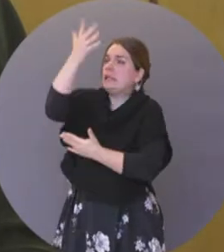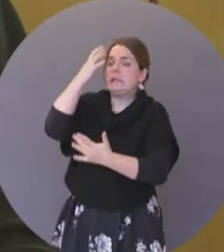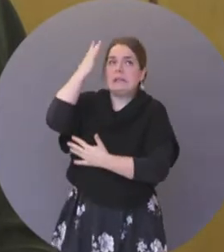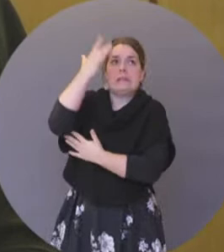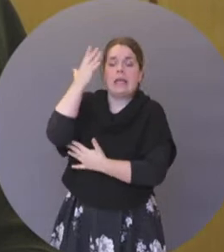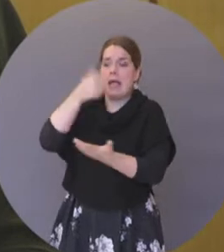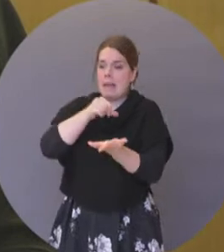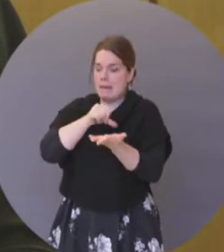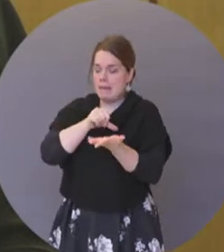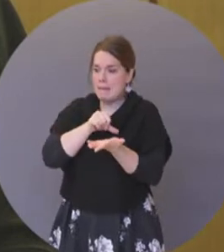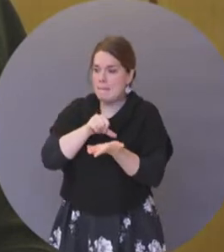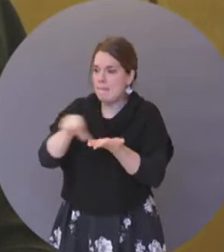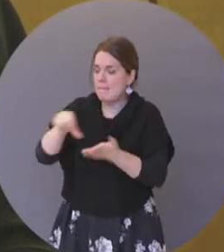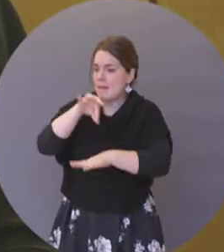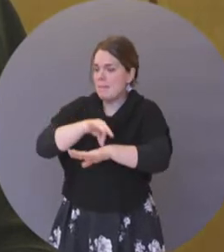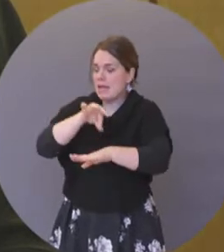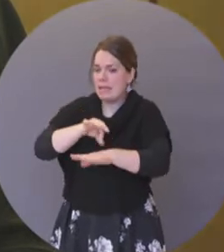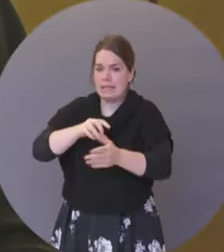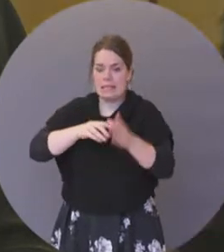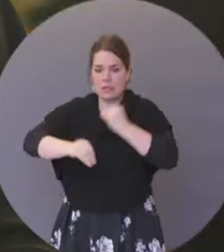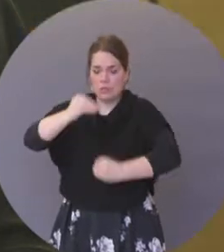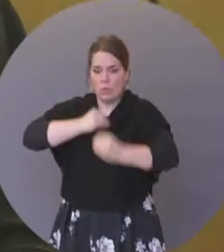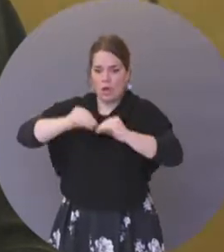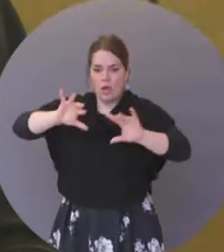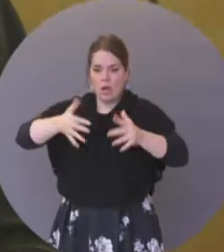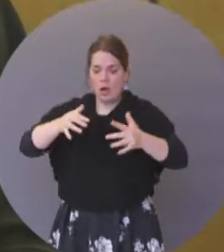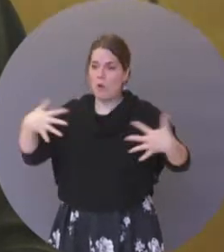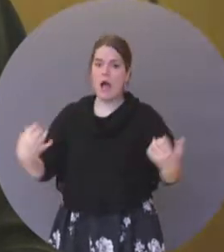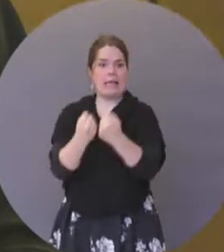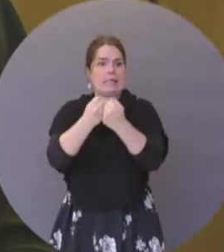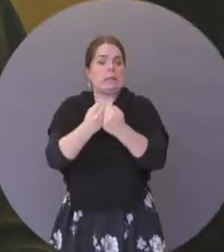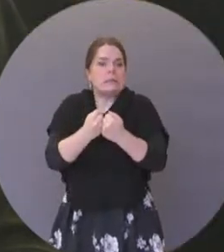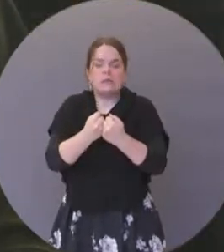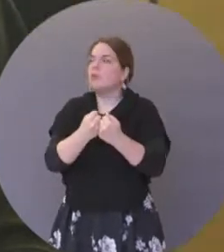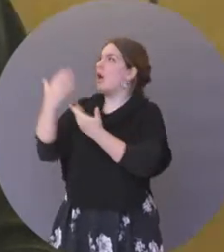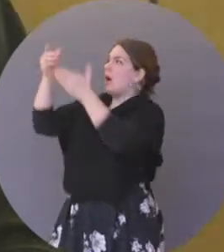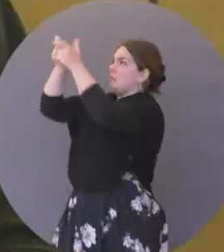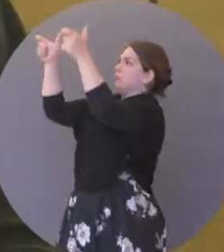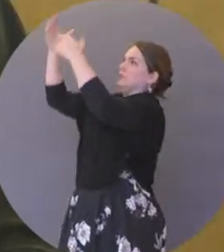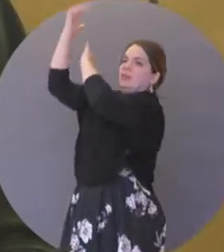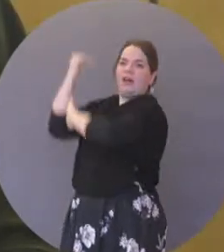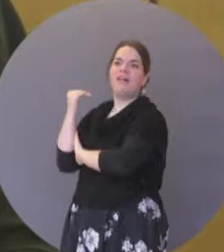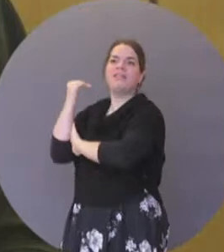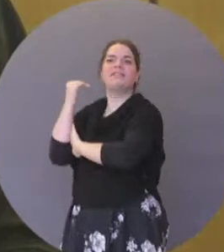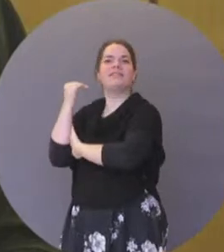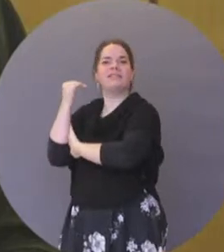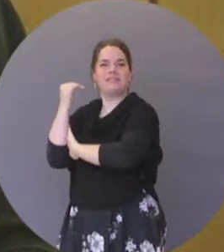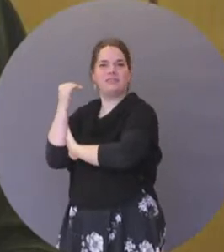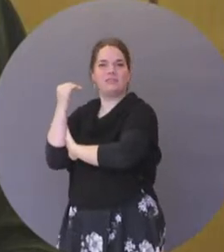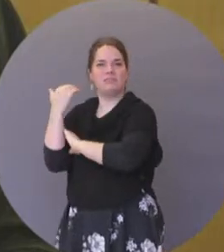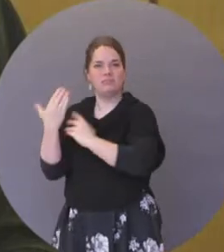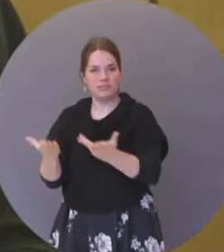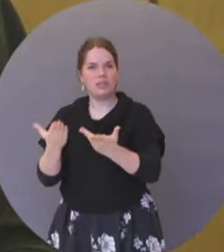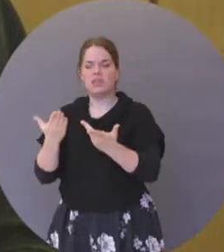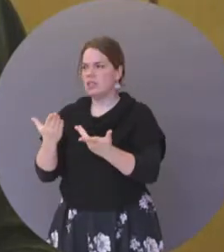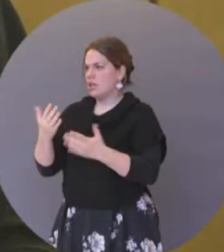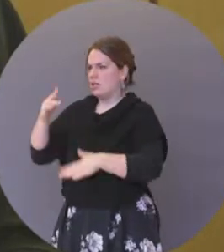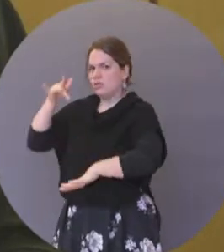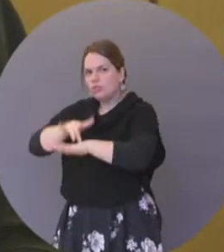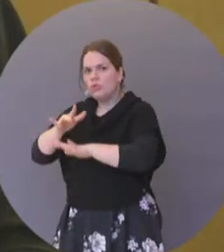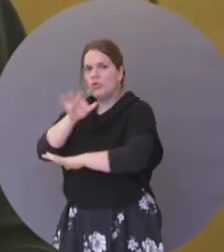et des accidents de la vie nous étions alors dans un pays qui sortait de l'occupation avec une économie dévastée